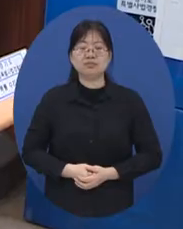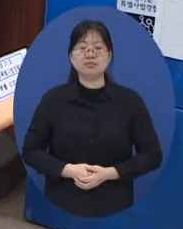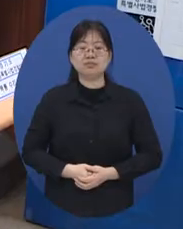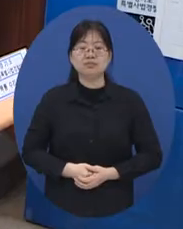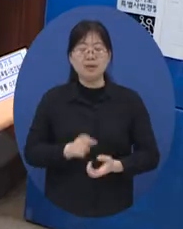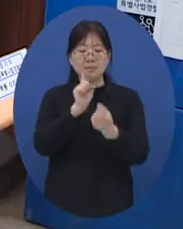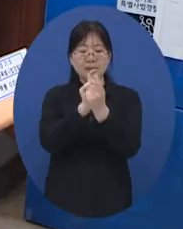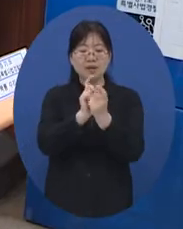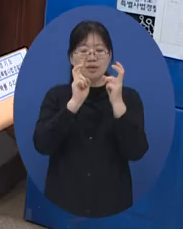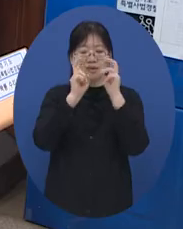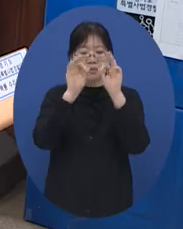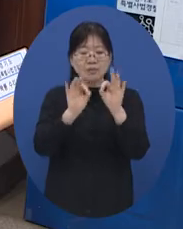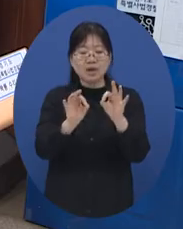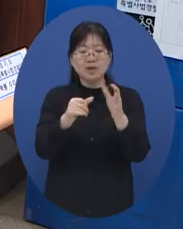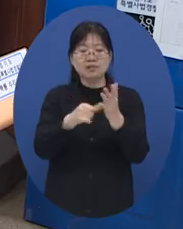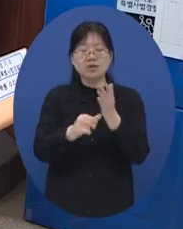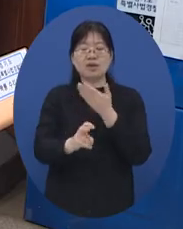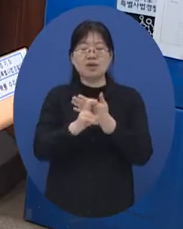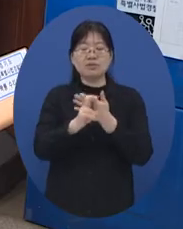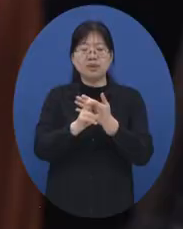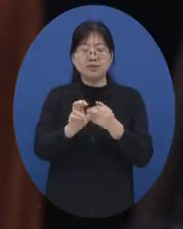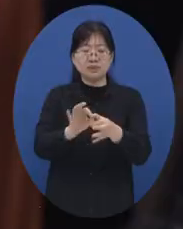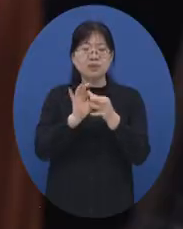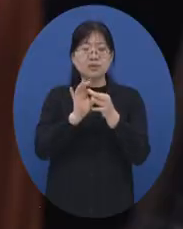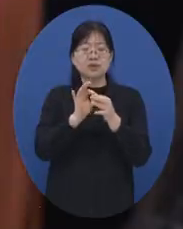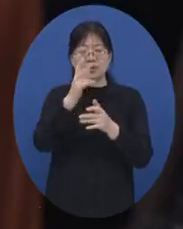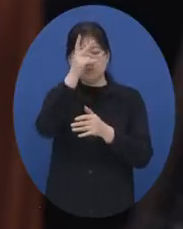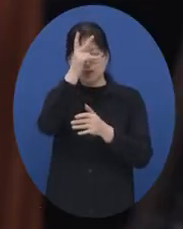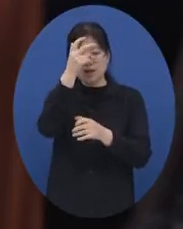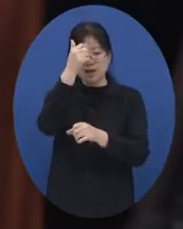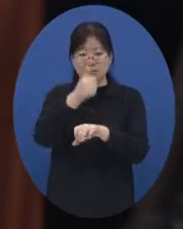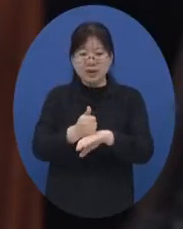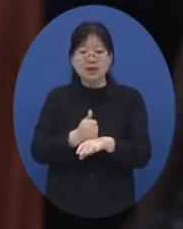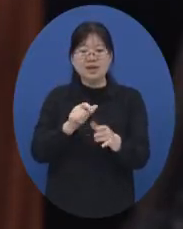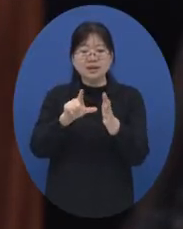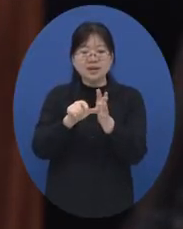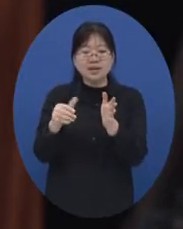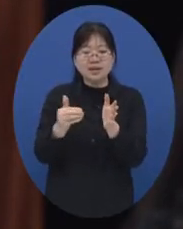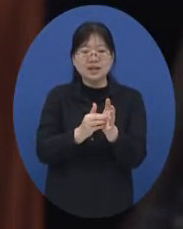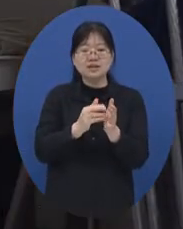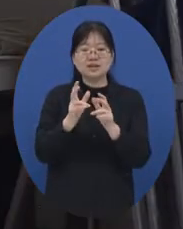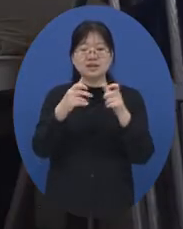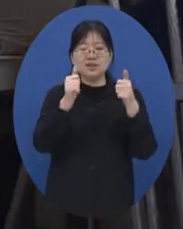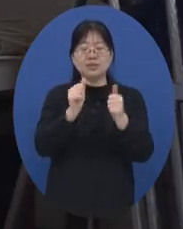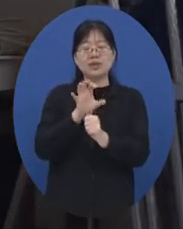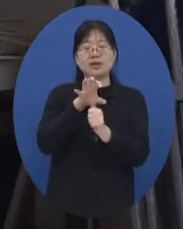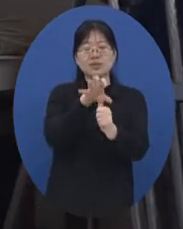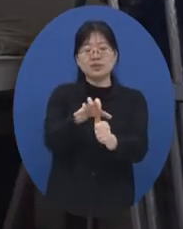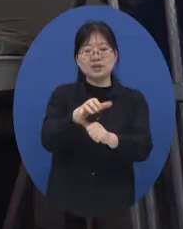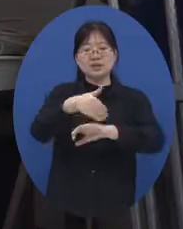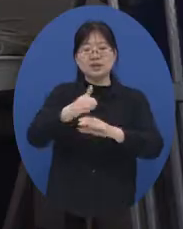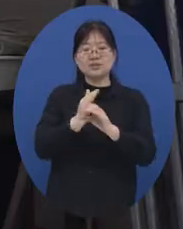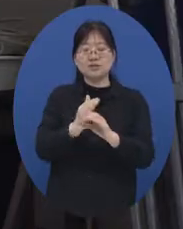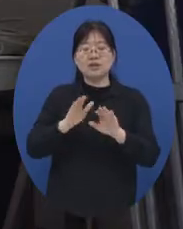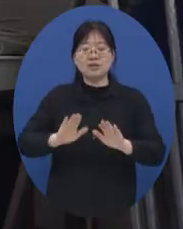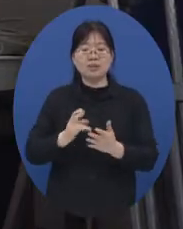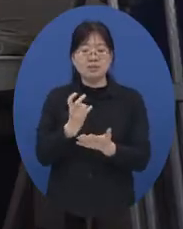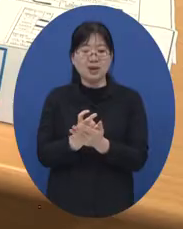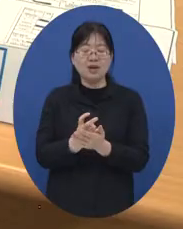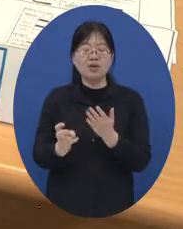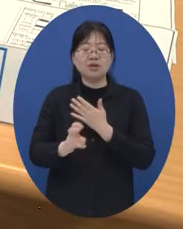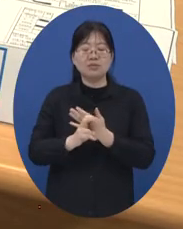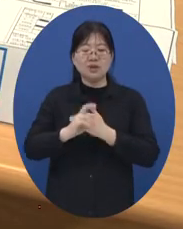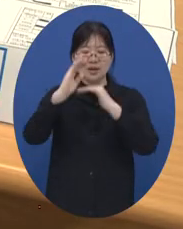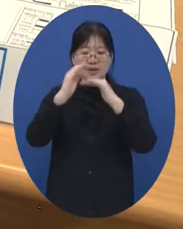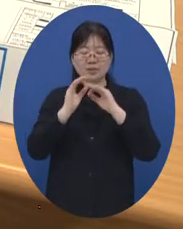경우입니다. 적발된 업체는 상표법 위반 등의 혐의로 수사가 마무리되는 대로 검찰에 송치될 예정입니다. 현행법상